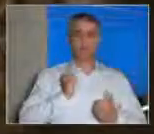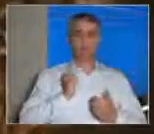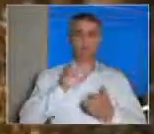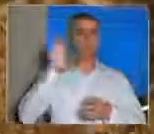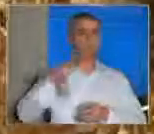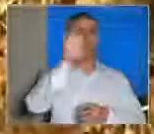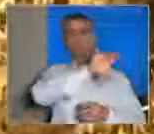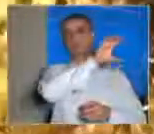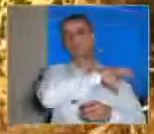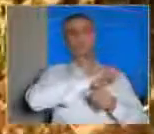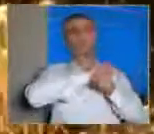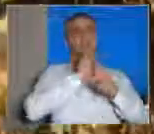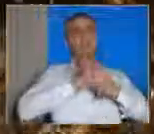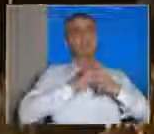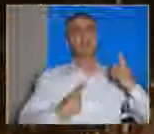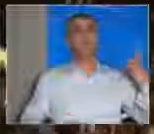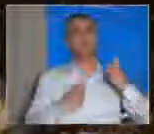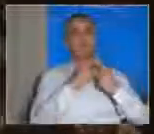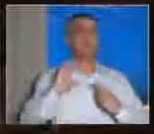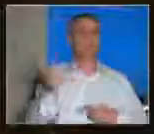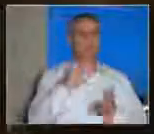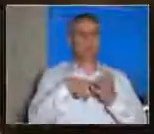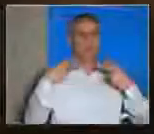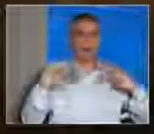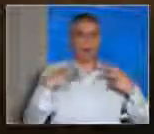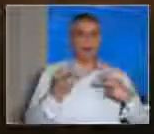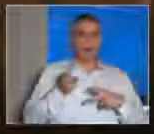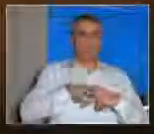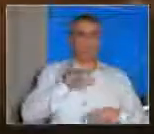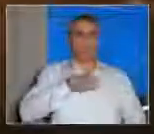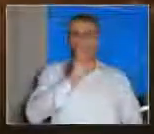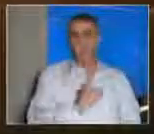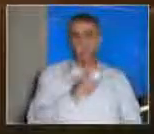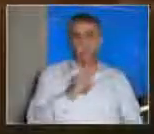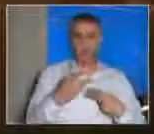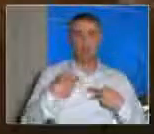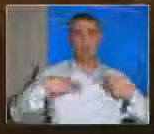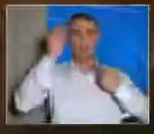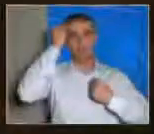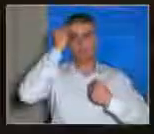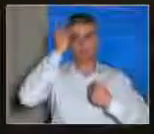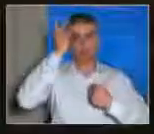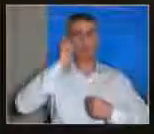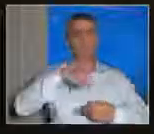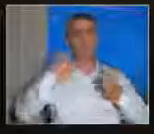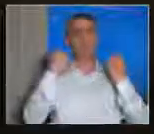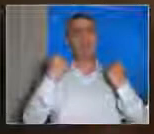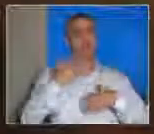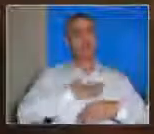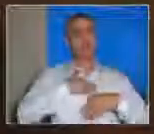את מערכות כיפת ברזל ברחבי המדינה, ברקע החשש מהסלמה בדרום, רגע לפני ימי הזיכרון